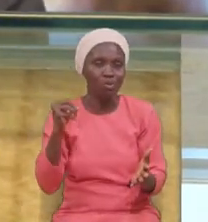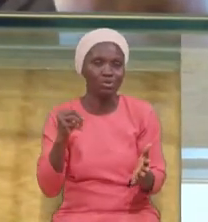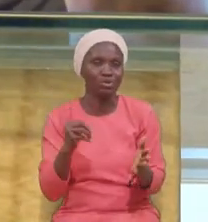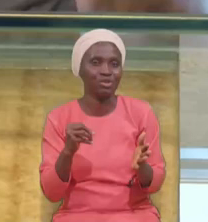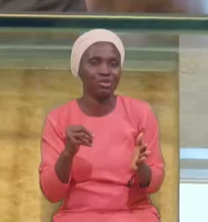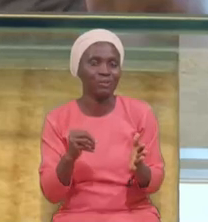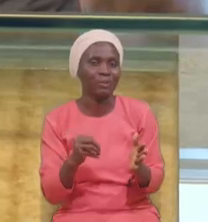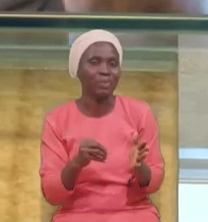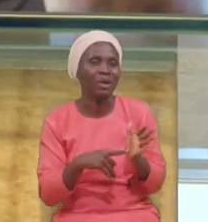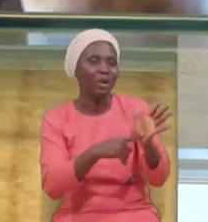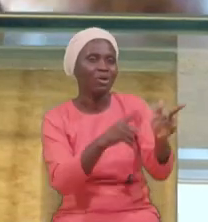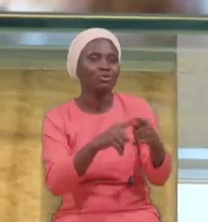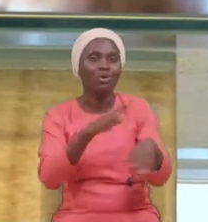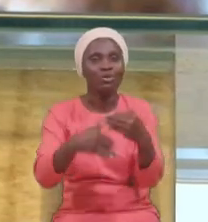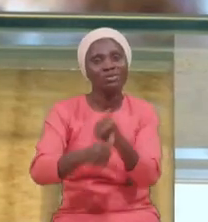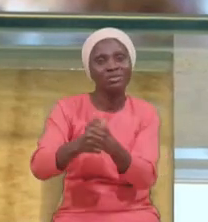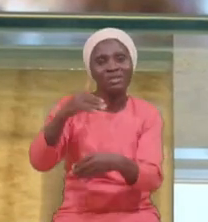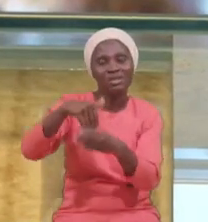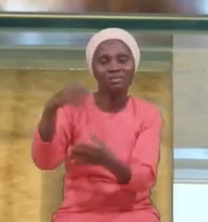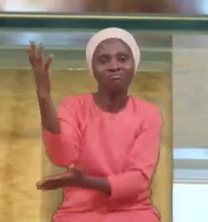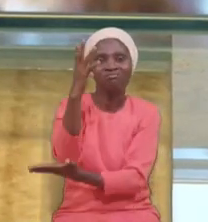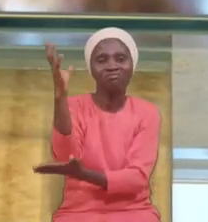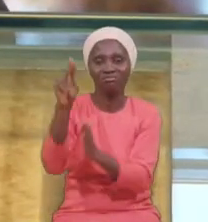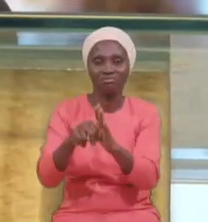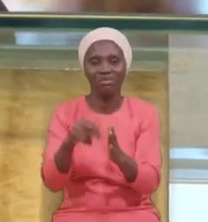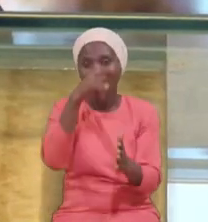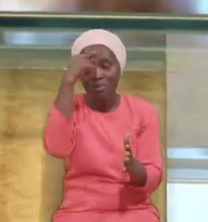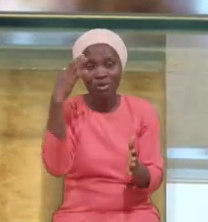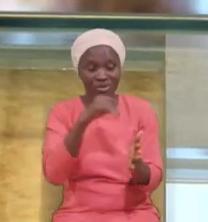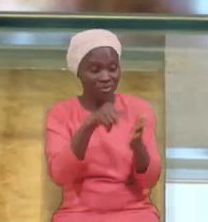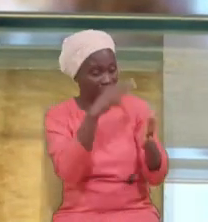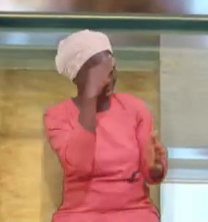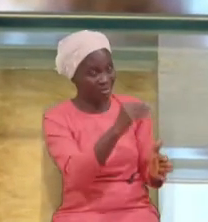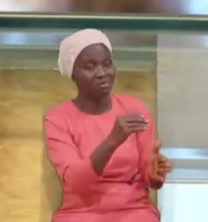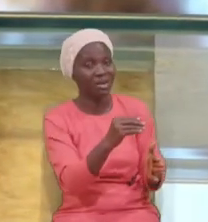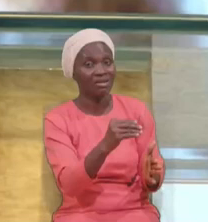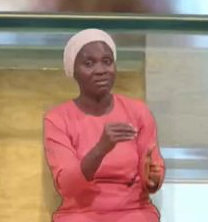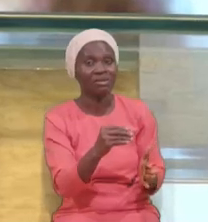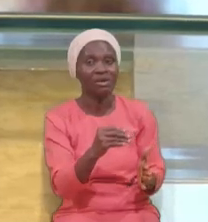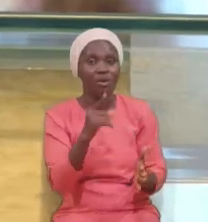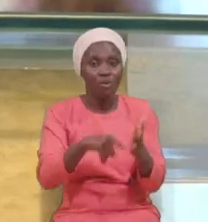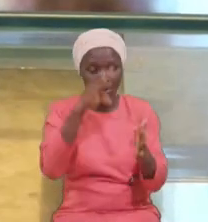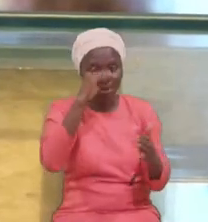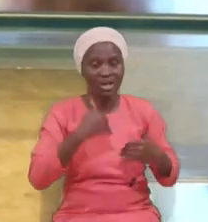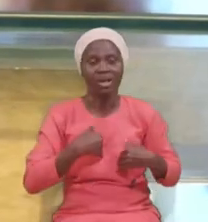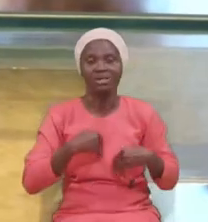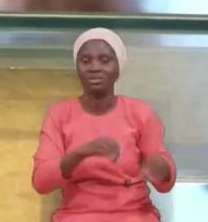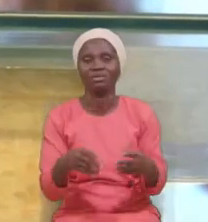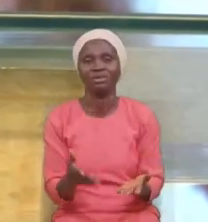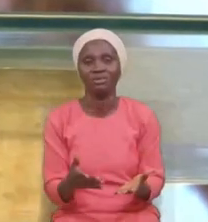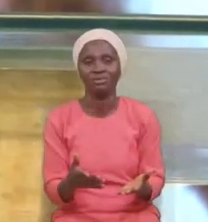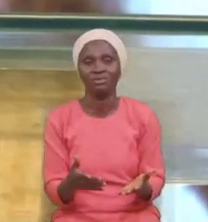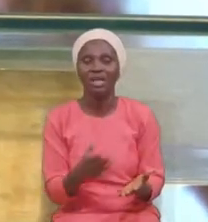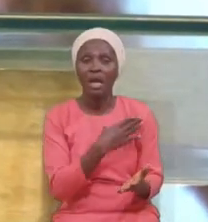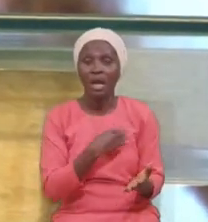Alors, il est exposé au désert, au danger du désert à cause de ce que l'homme l'a